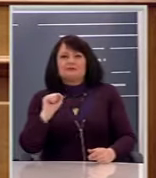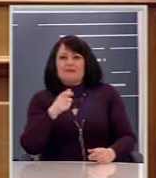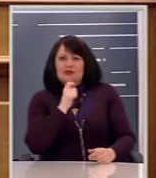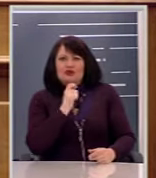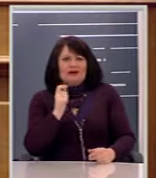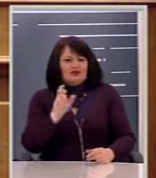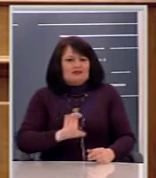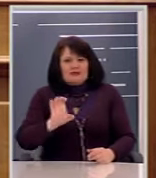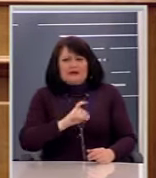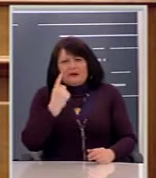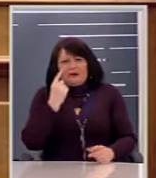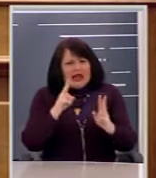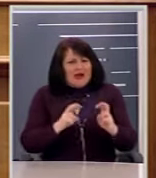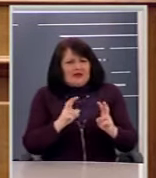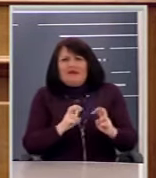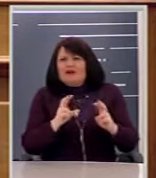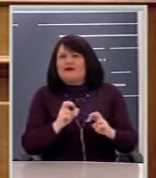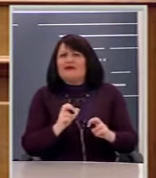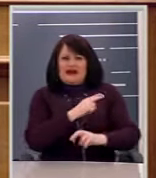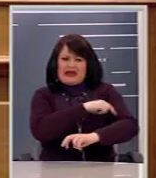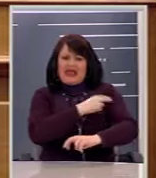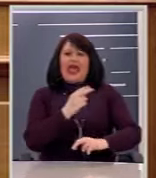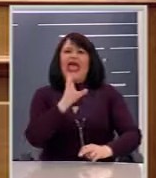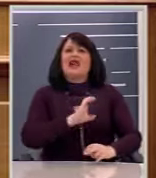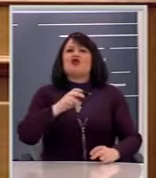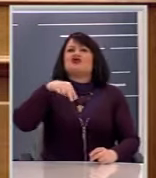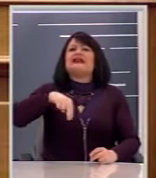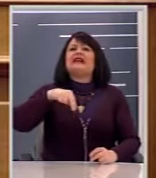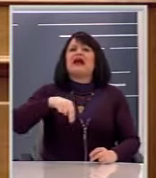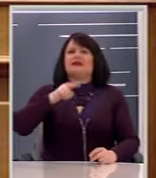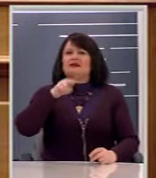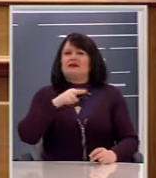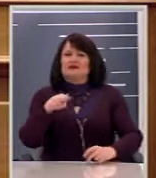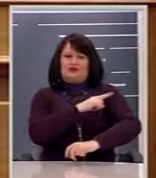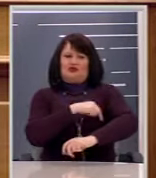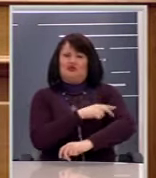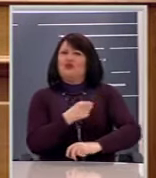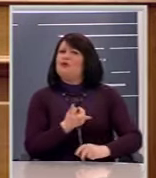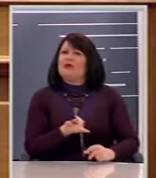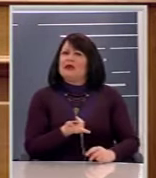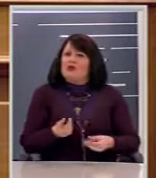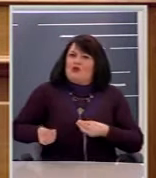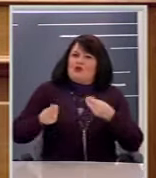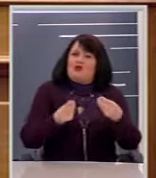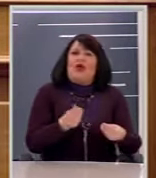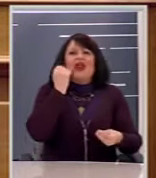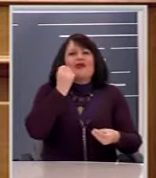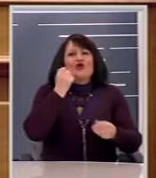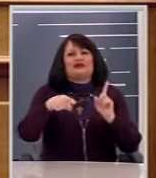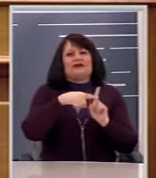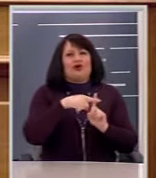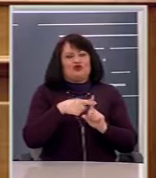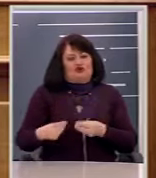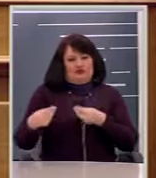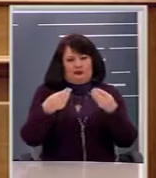έρευνα για το θέμα του Ερίκος Δινάν. Ένα κληροδότημα του Ερυθρού Σταυρού,